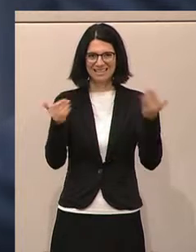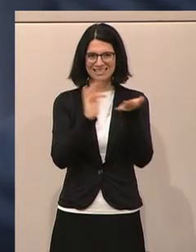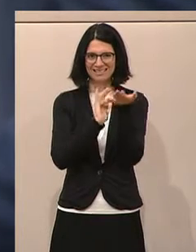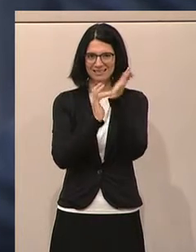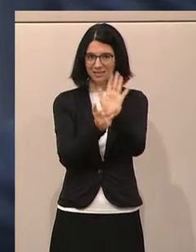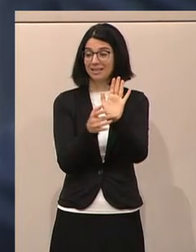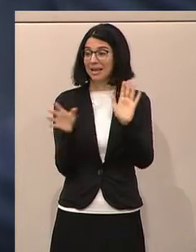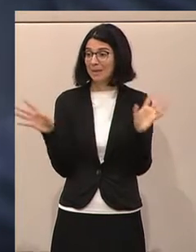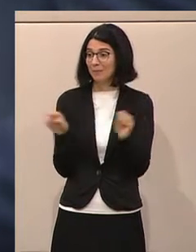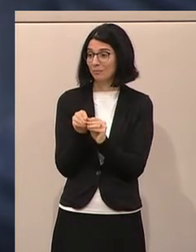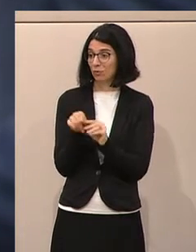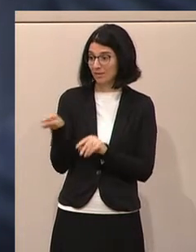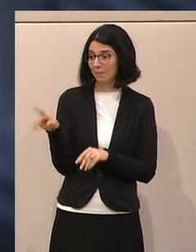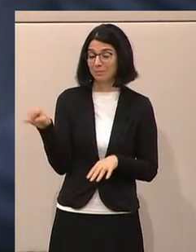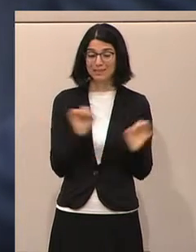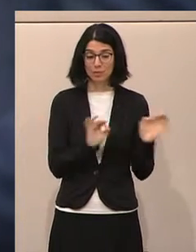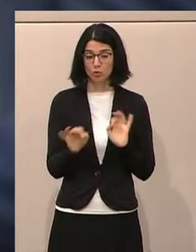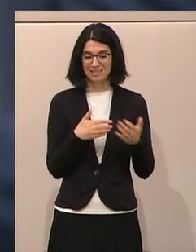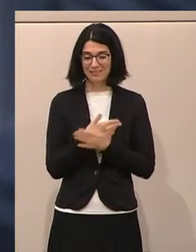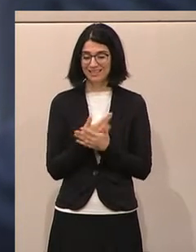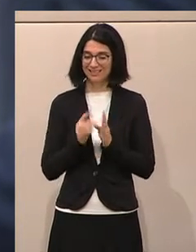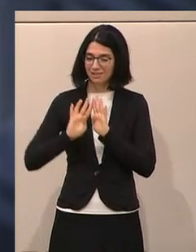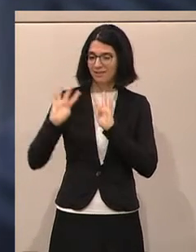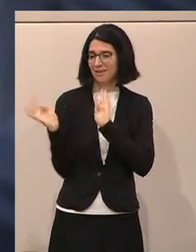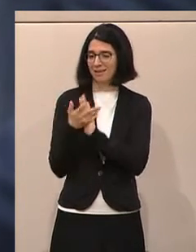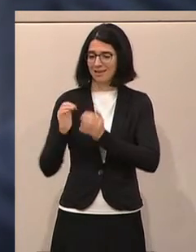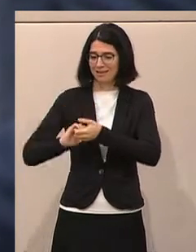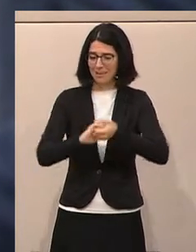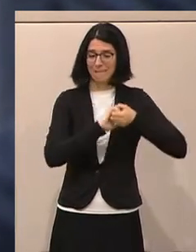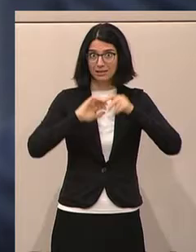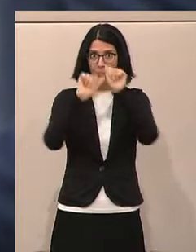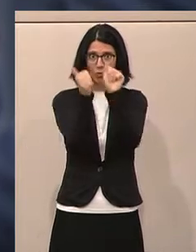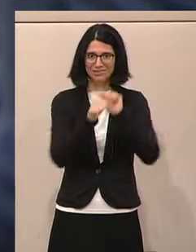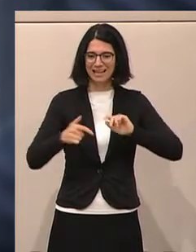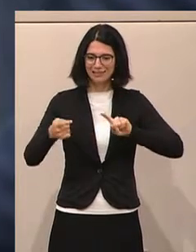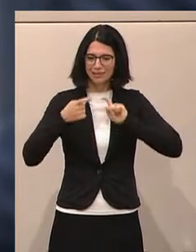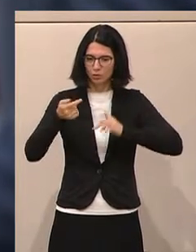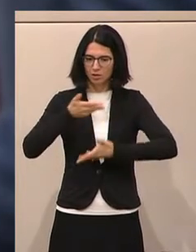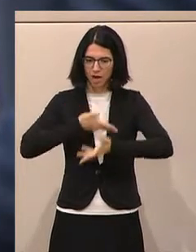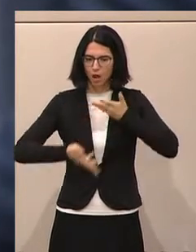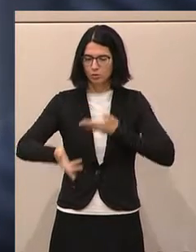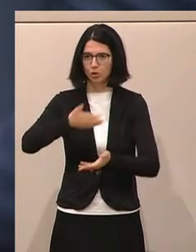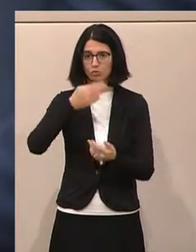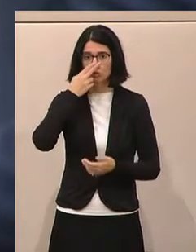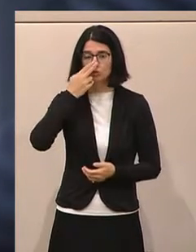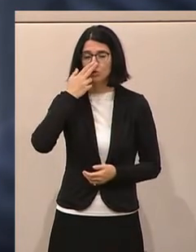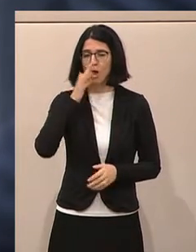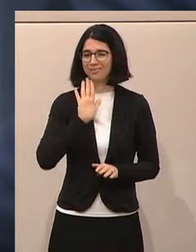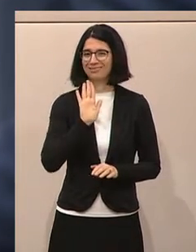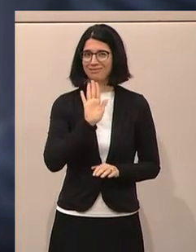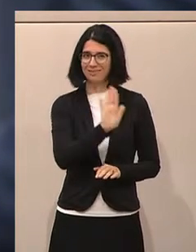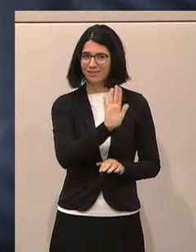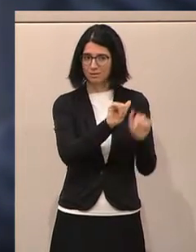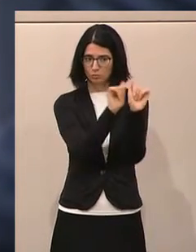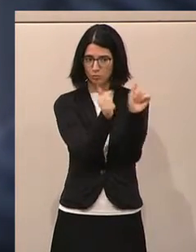mit Ihnen und mit Industrievertretern gemeinsam dieses Modell zu diskutieren und zu schauen, ob dieses